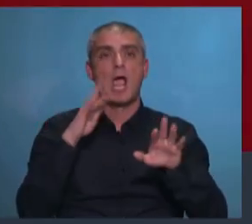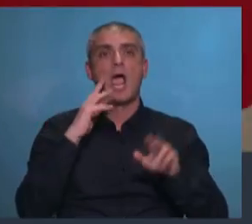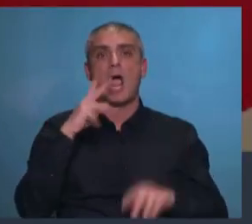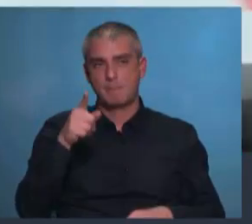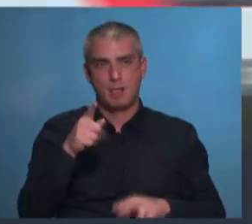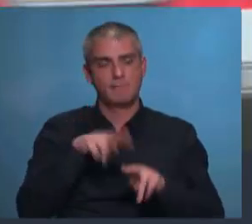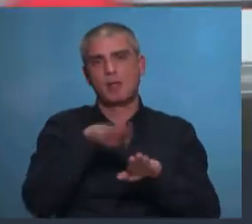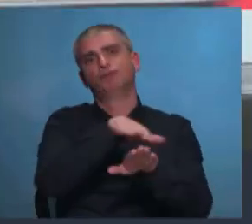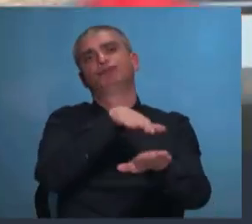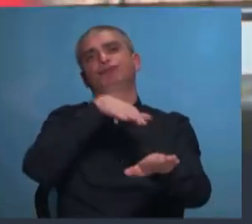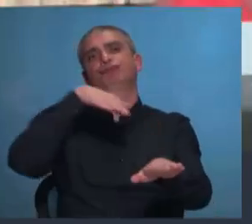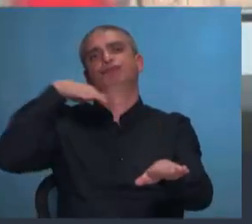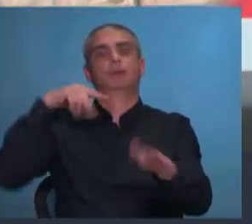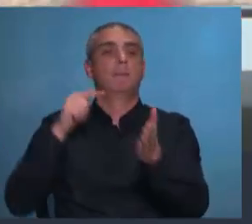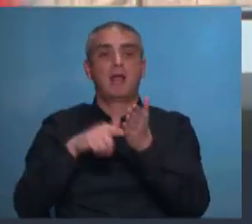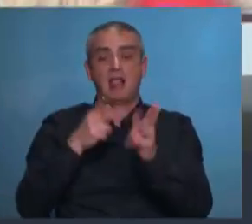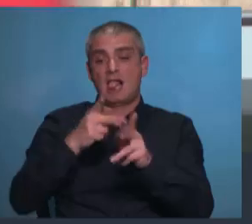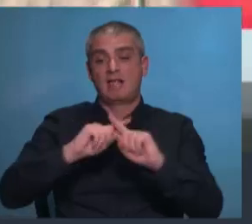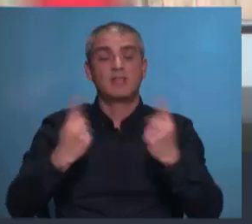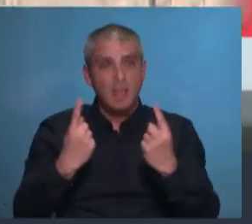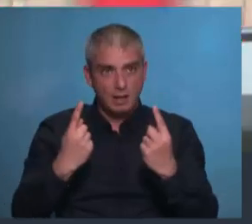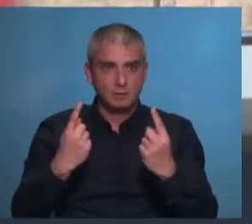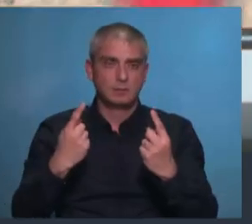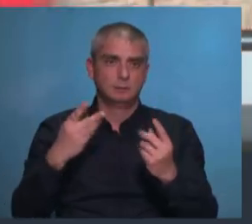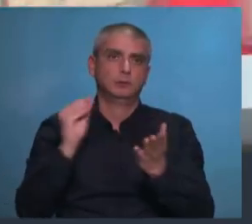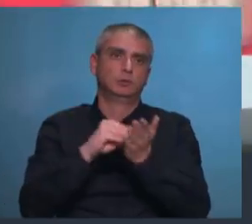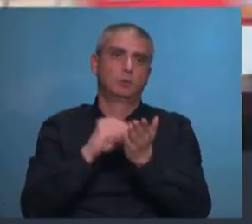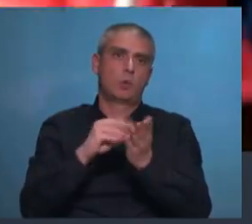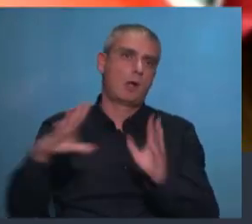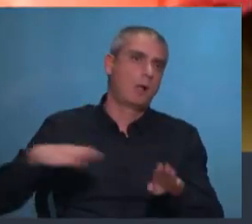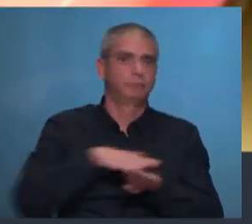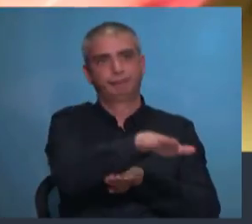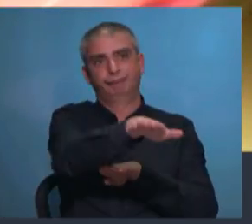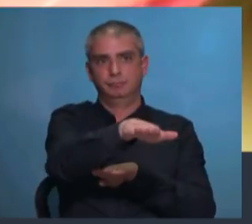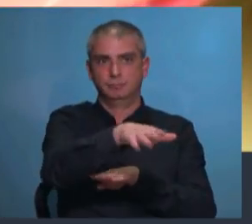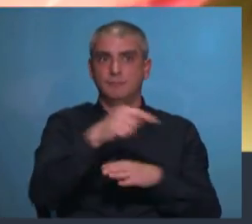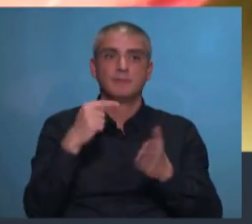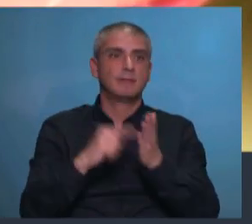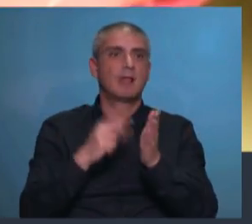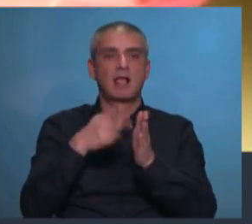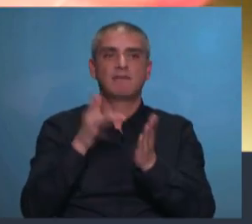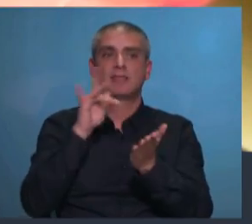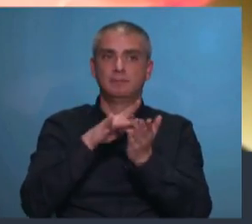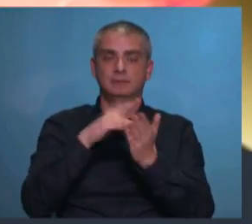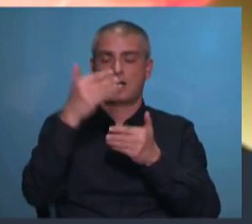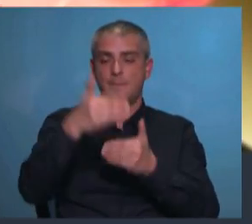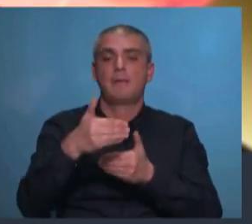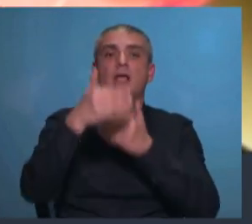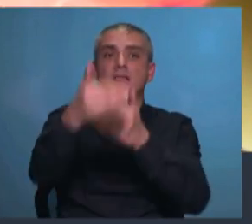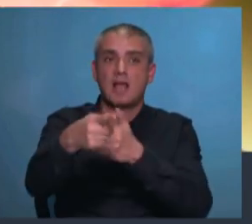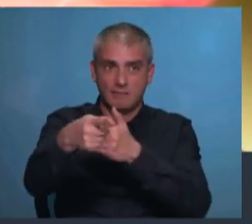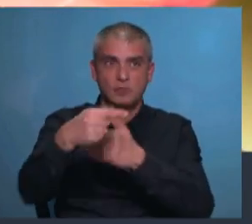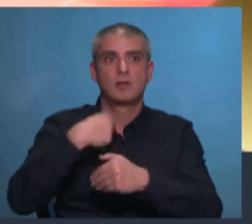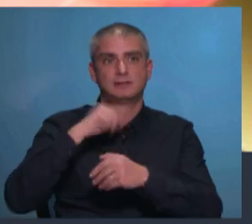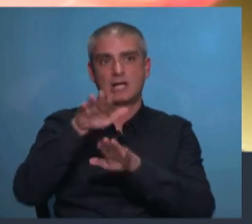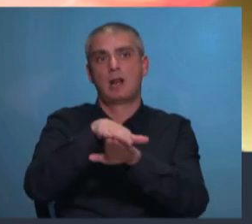לנסוע אחורנית, כי רכבת אחרת הייתה זקוקה למסילה. רכבת הנוצר לוקדת שלפנינו, אנו